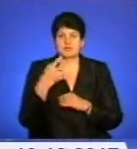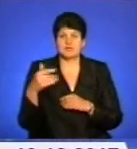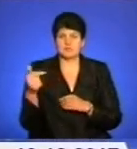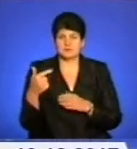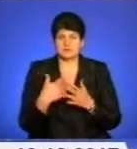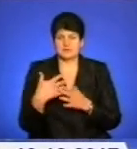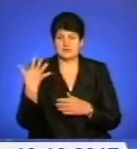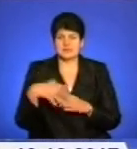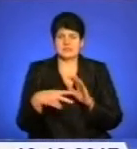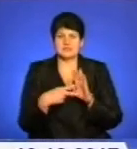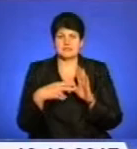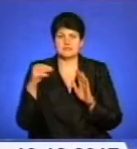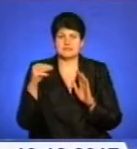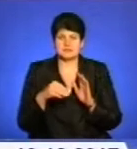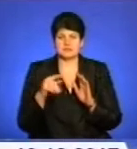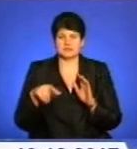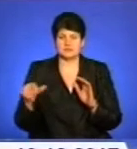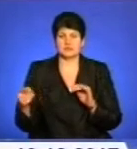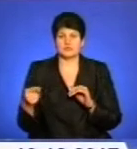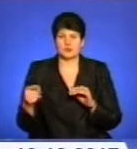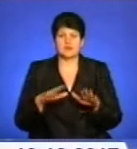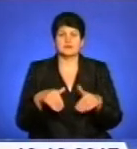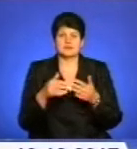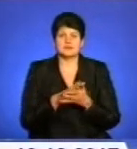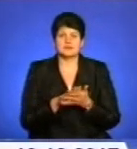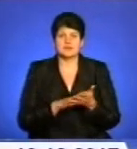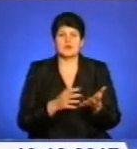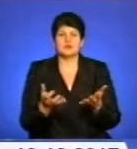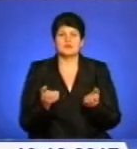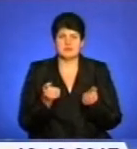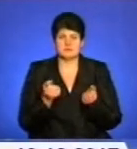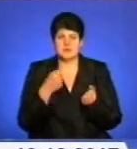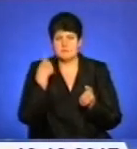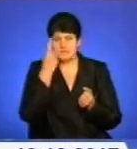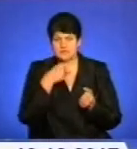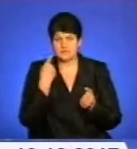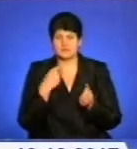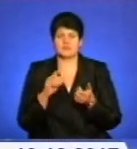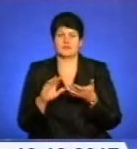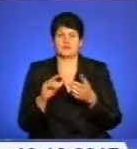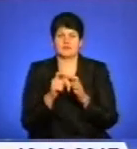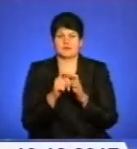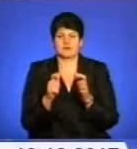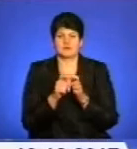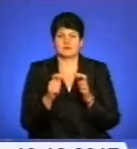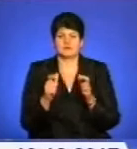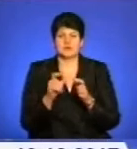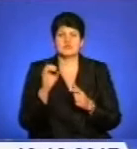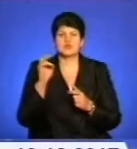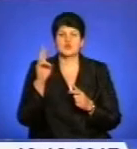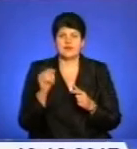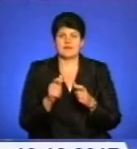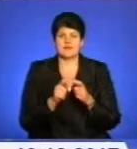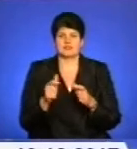понад 57 тисяч мешканців Тернополя подали заявки на отримання персоніфікованого електронного квитка соціальної картки